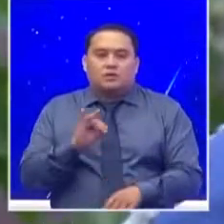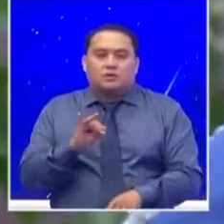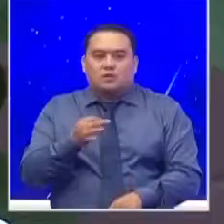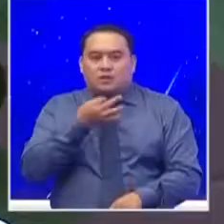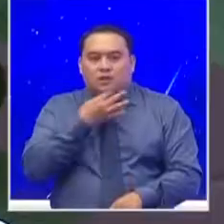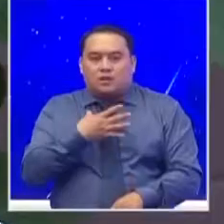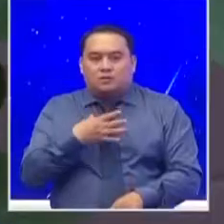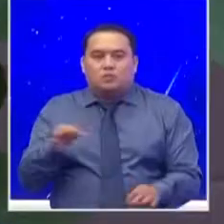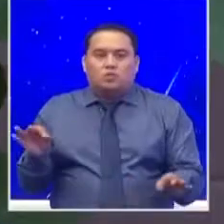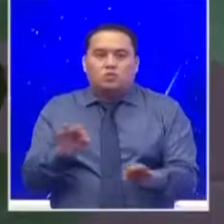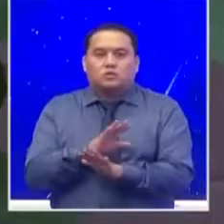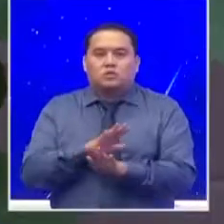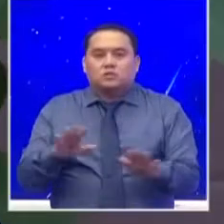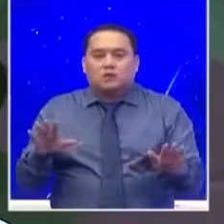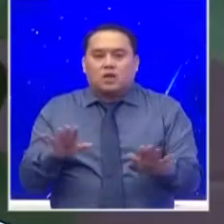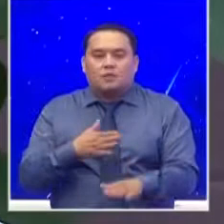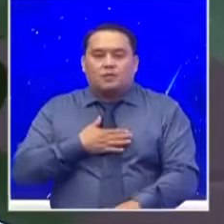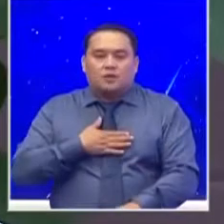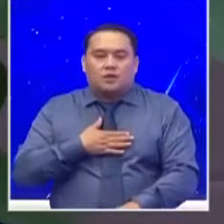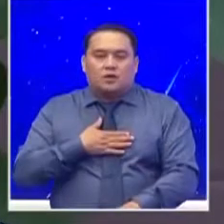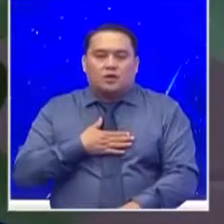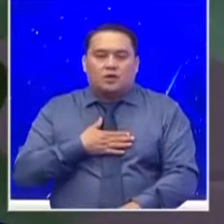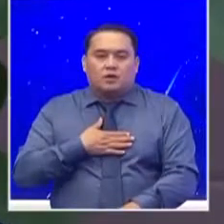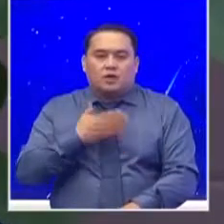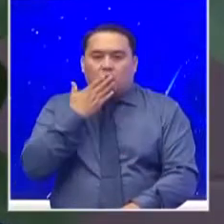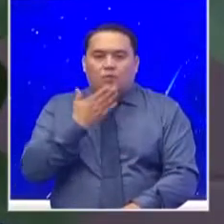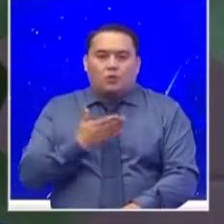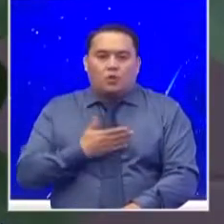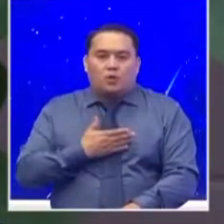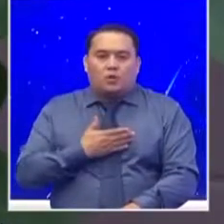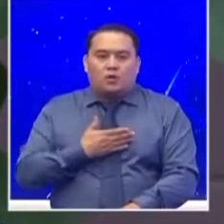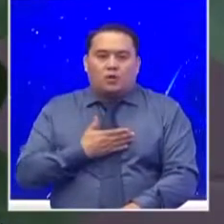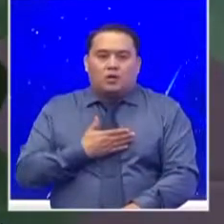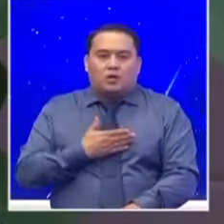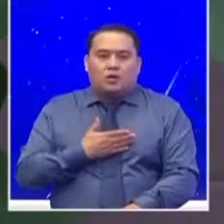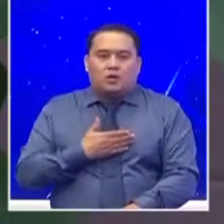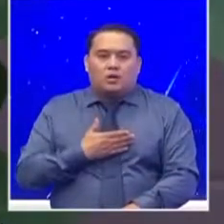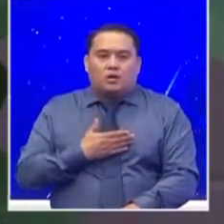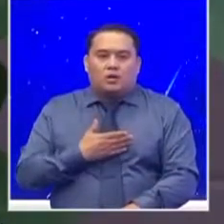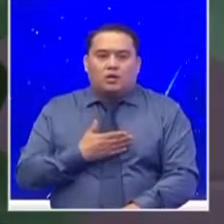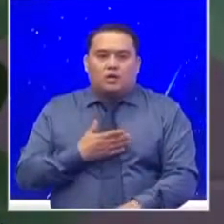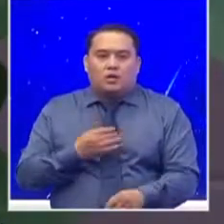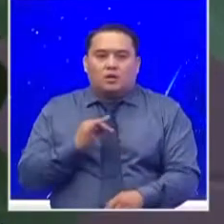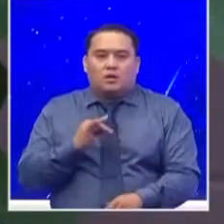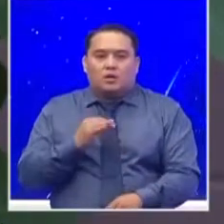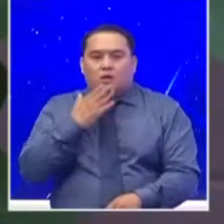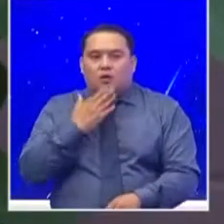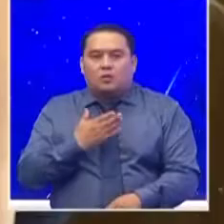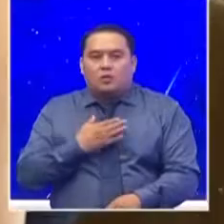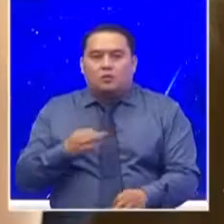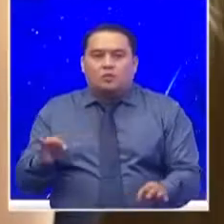ритм. Нравится музыка. Я очень люблю играть на этом инструменте и очень люблю